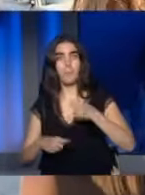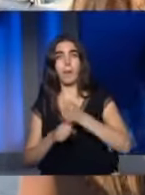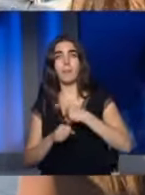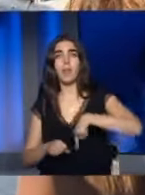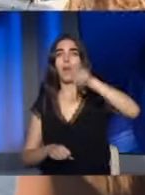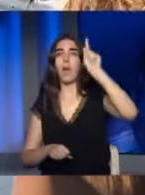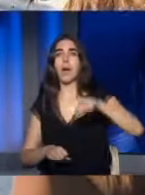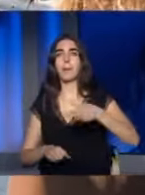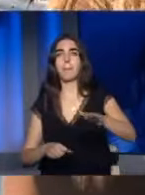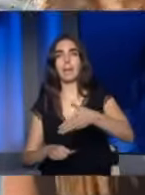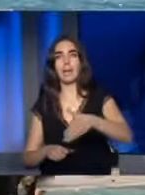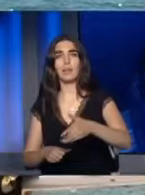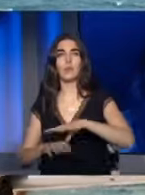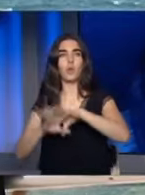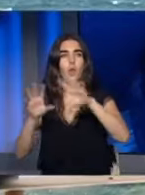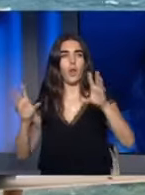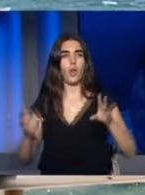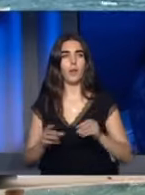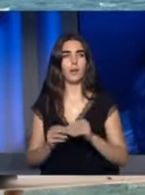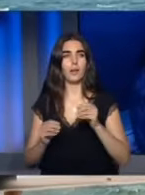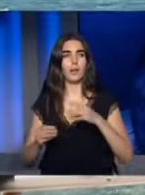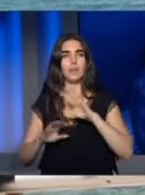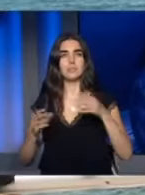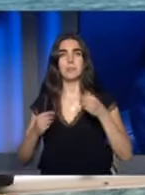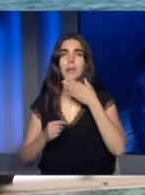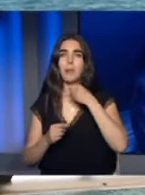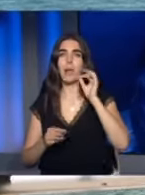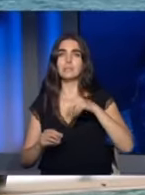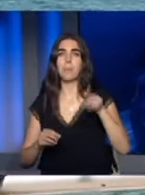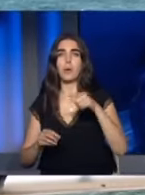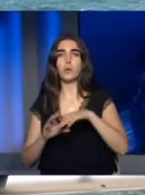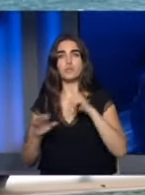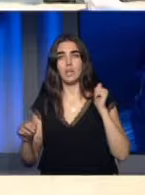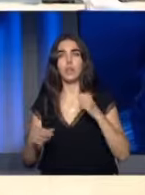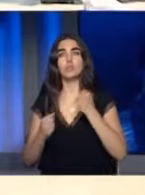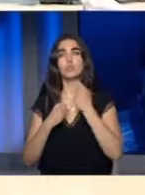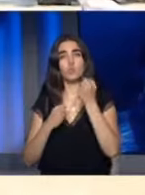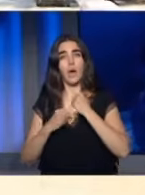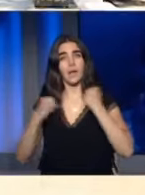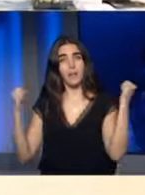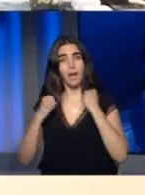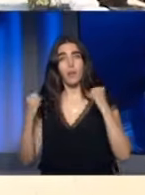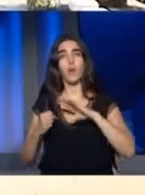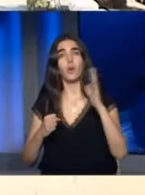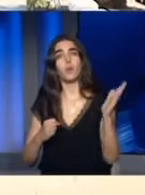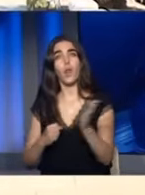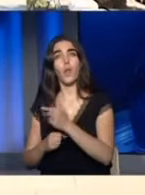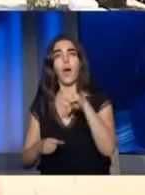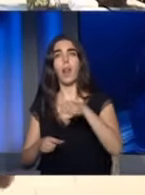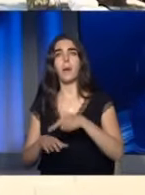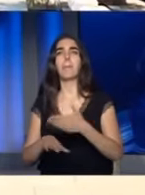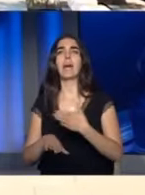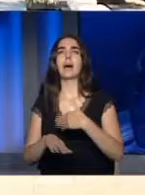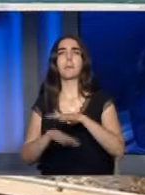بعمل نهار بايكينج كل نهار يعني عم نكز شوي عم نعمل شويه رياضه هي الصباحيه يعني هلا بعد بكير للبحر ليخلصوا امتحانات